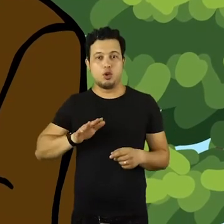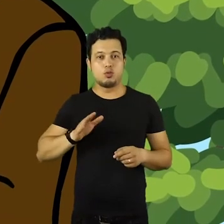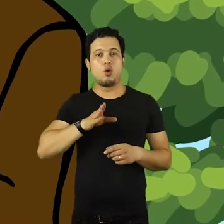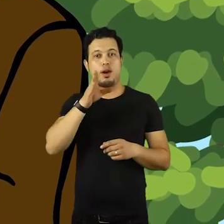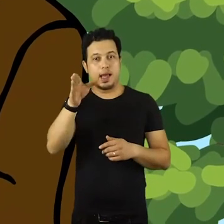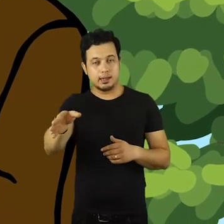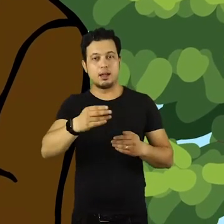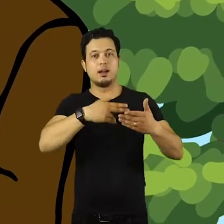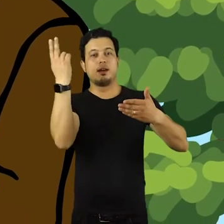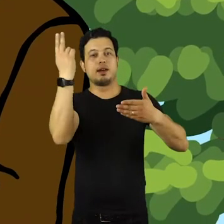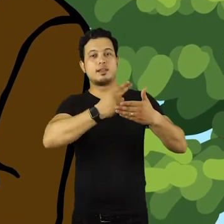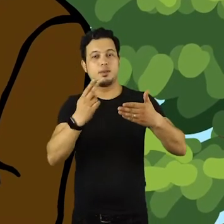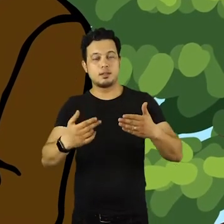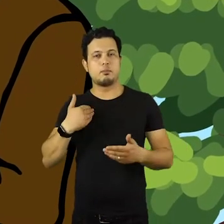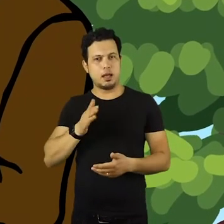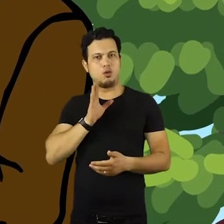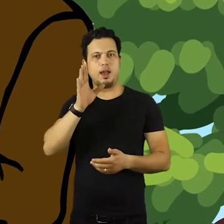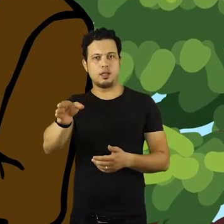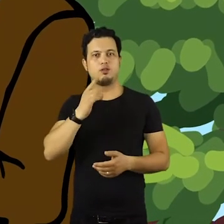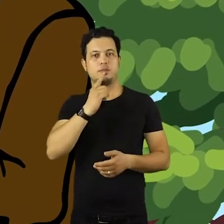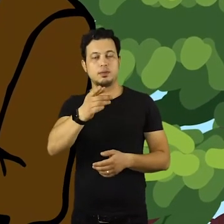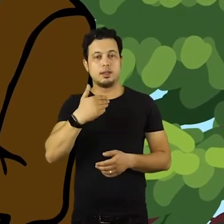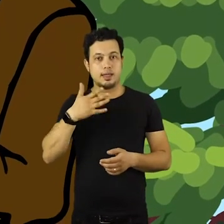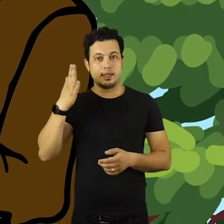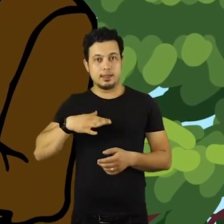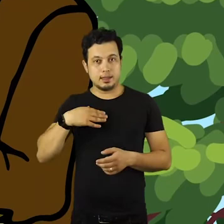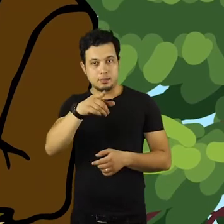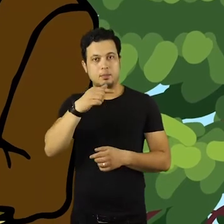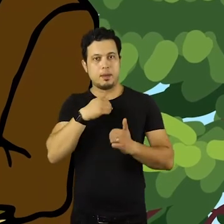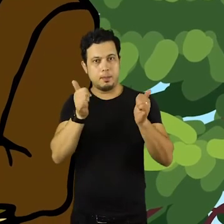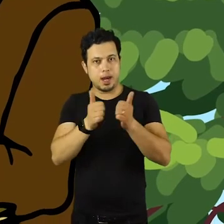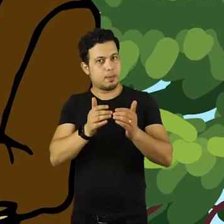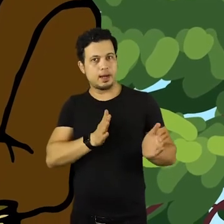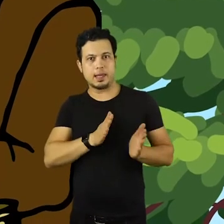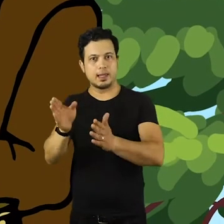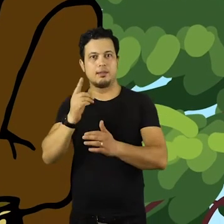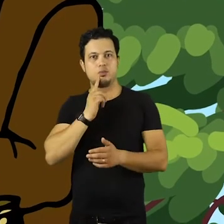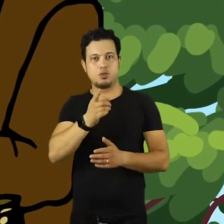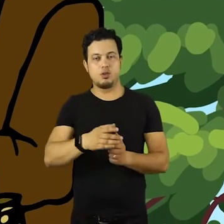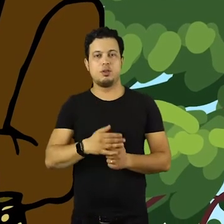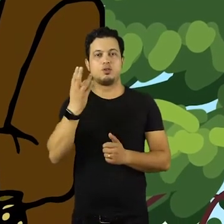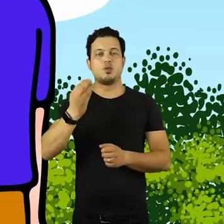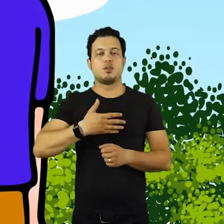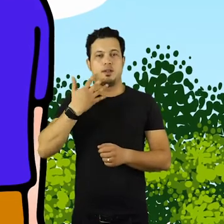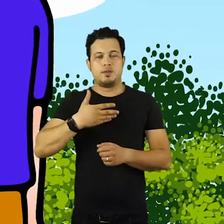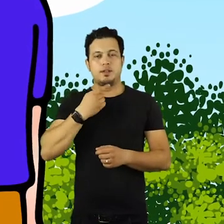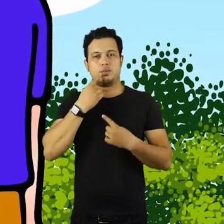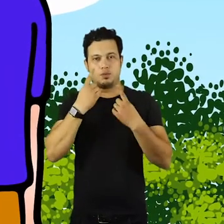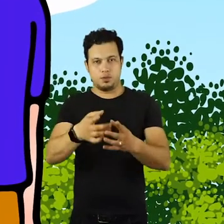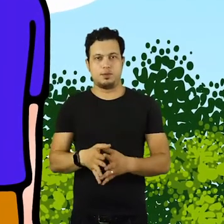gider. Resimler çizer. Ben de oraya gidiyorum. Dilerseniz sizi oraya götürebilirim."